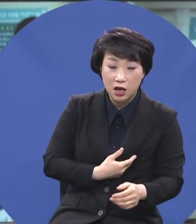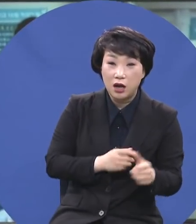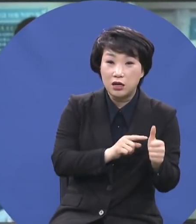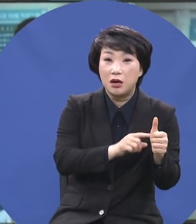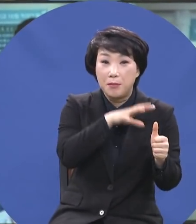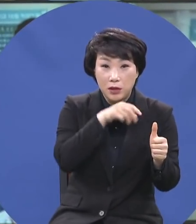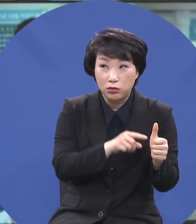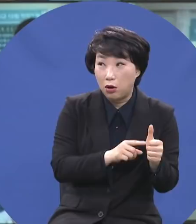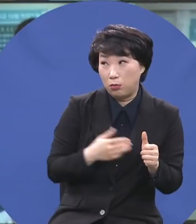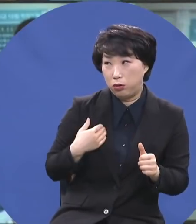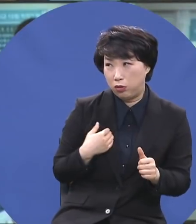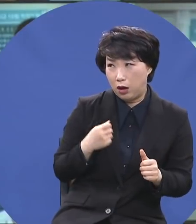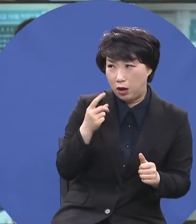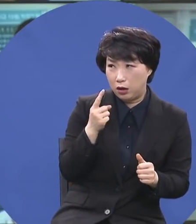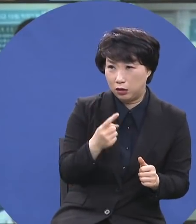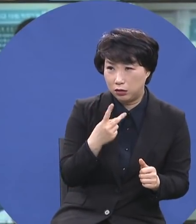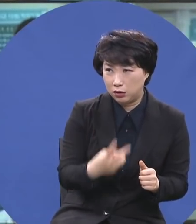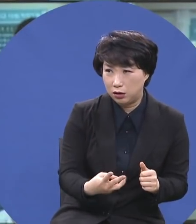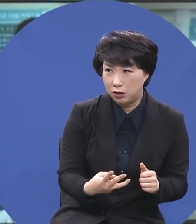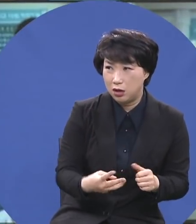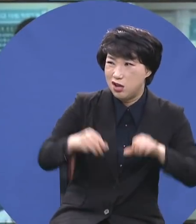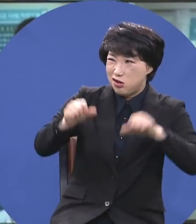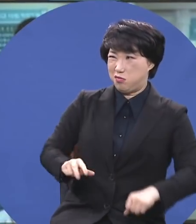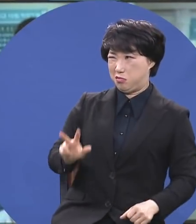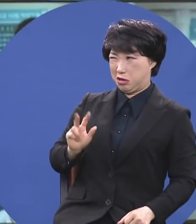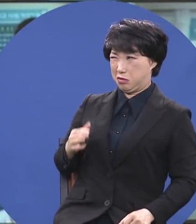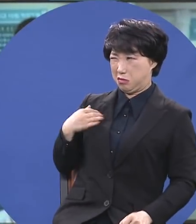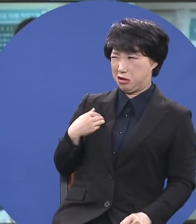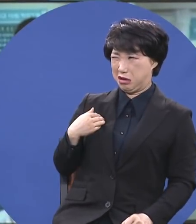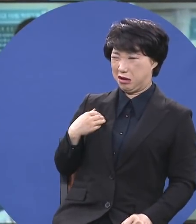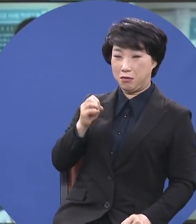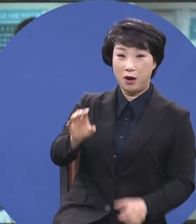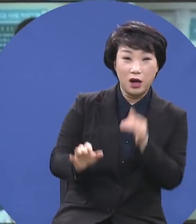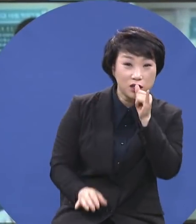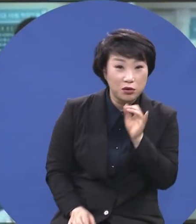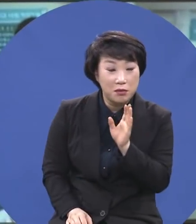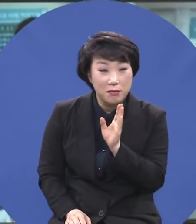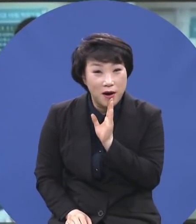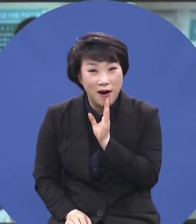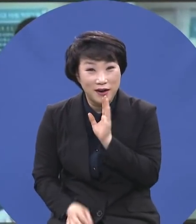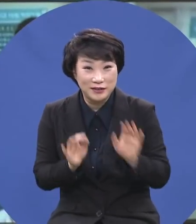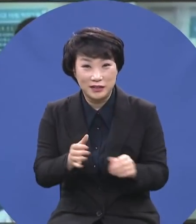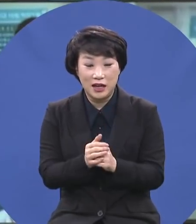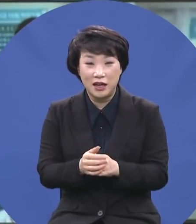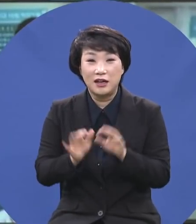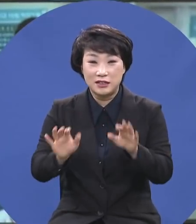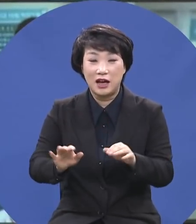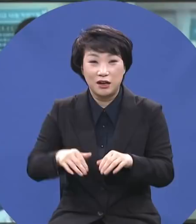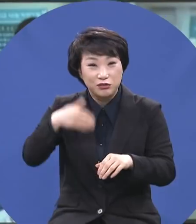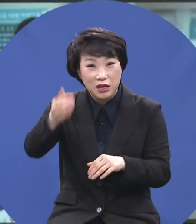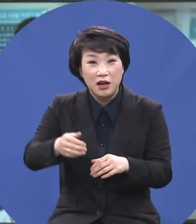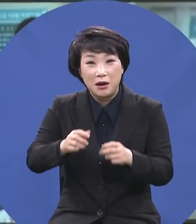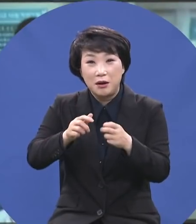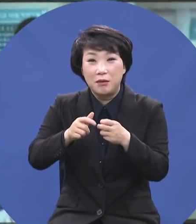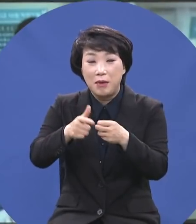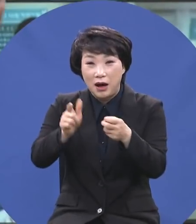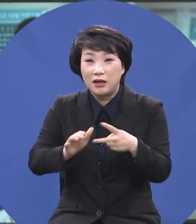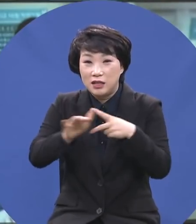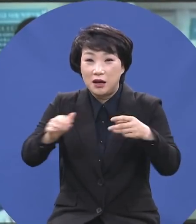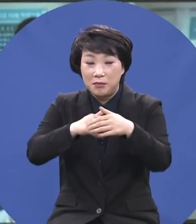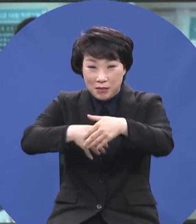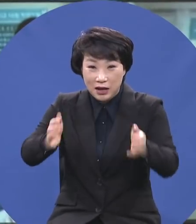모른다고 부인하되 죽고 맹수하면 부인하잖아. 그런데 마가다락방에 성령이 임하는